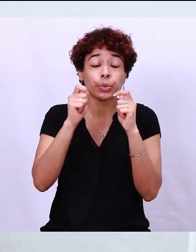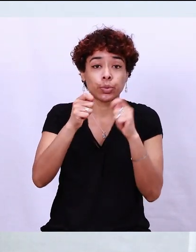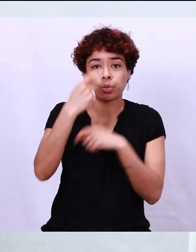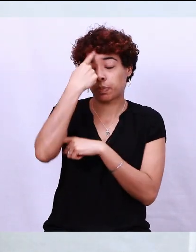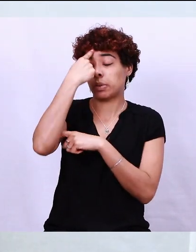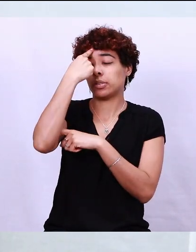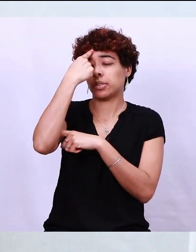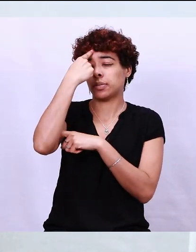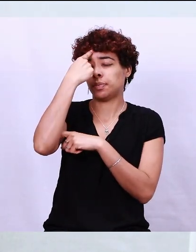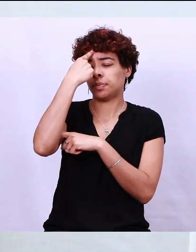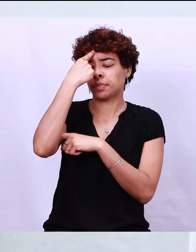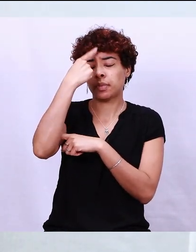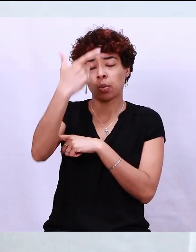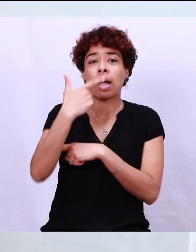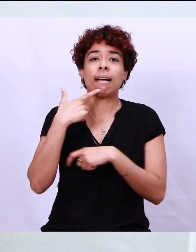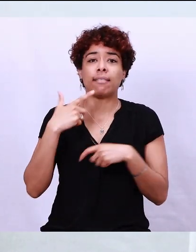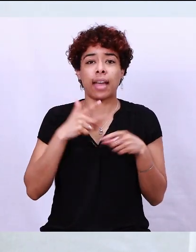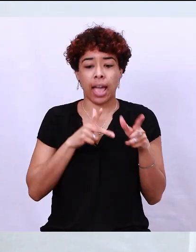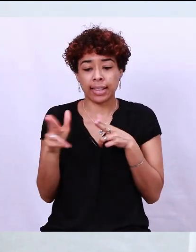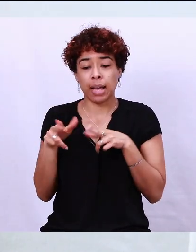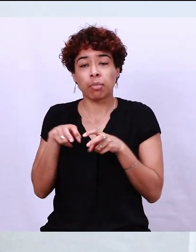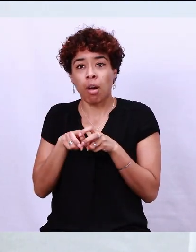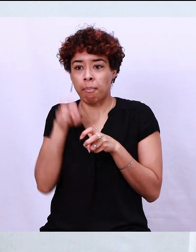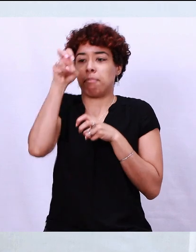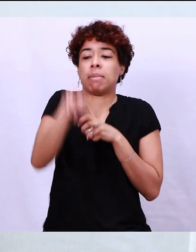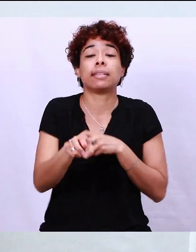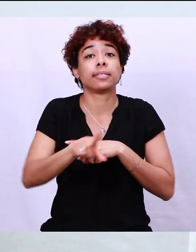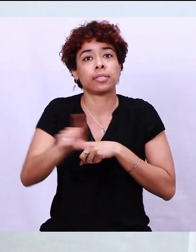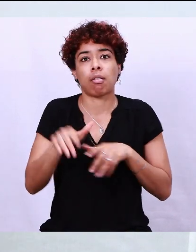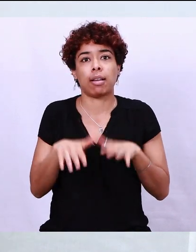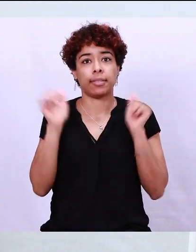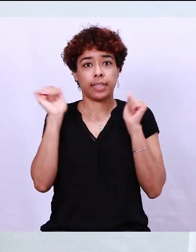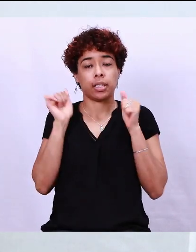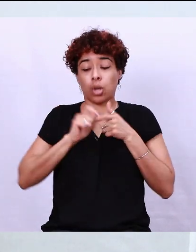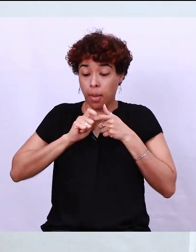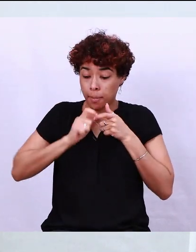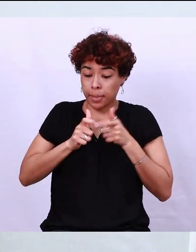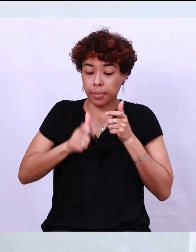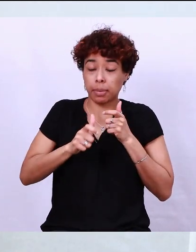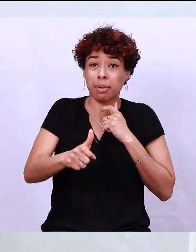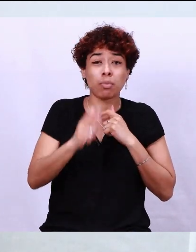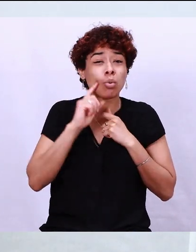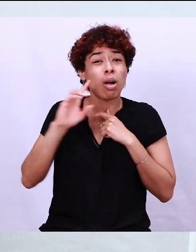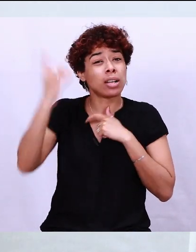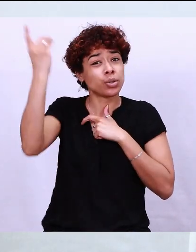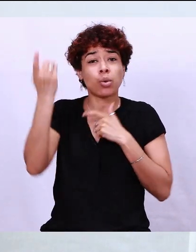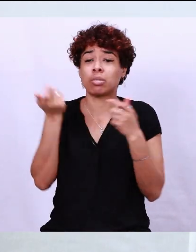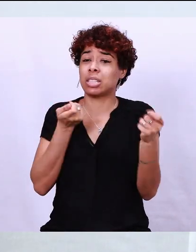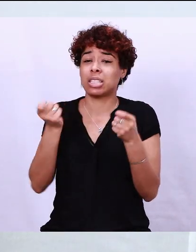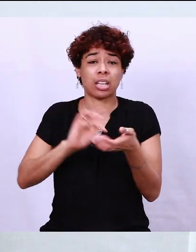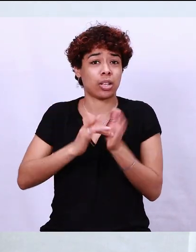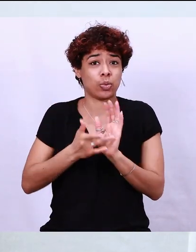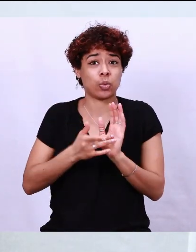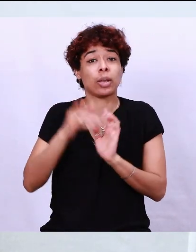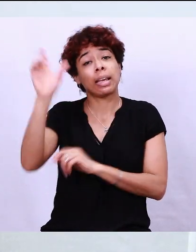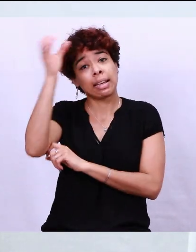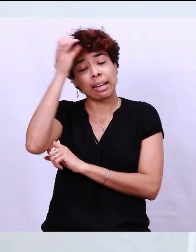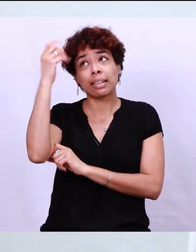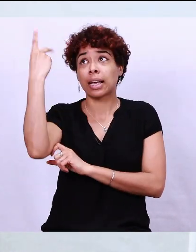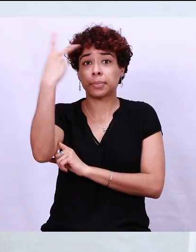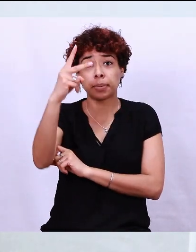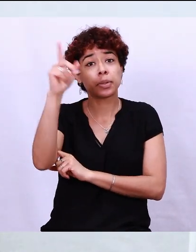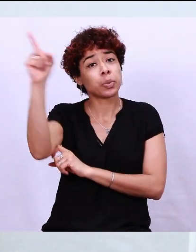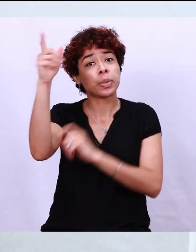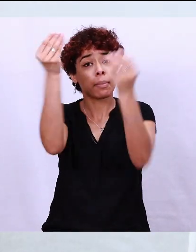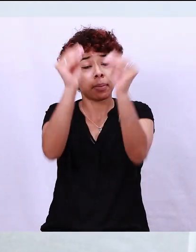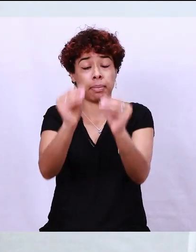esprit de ne pas brûler les étapes, que tu es dans la main de Dieu et que Dieu est en train de façonner ton caractère. Moi-même,